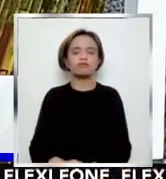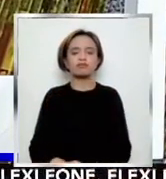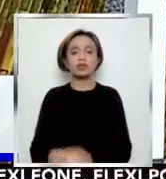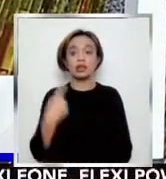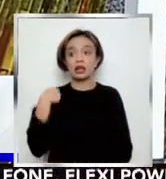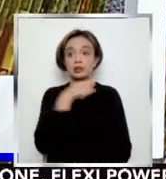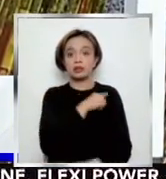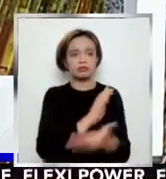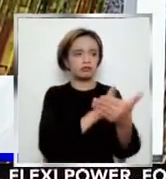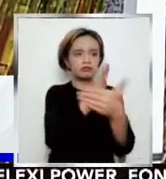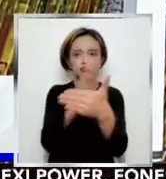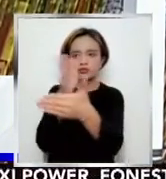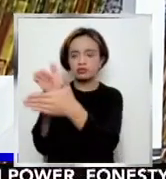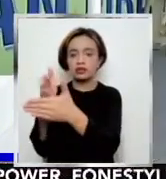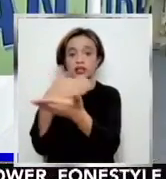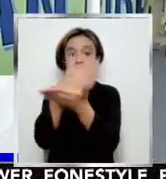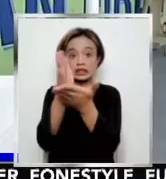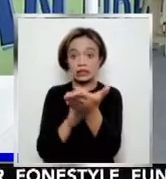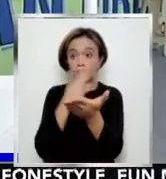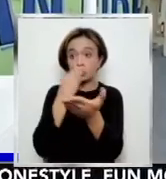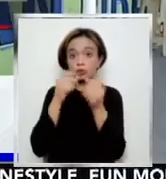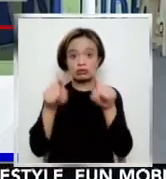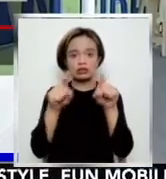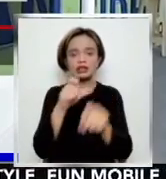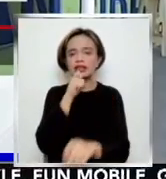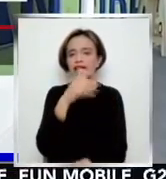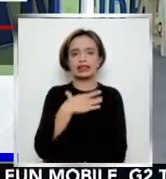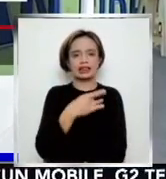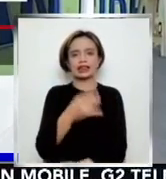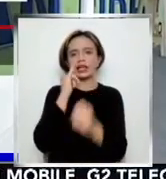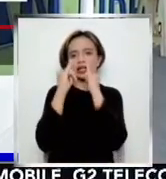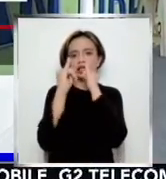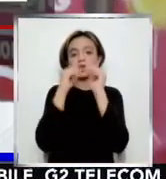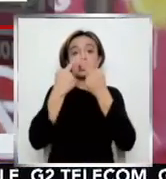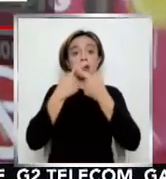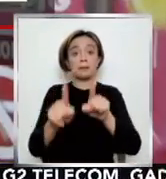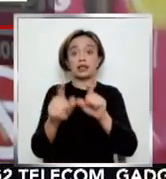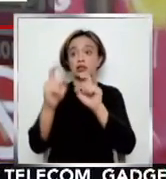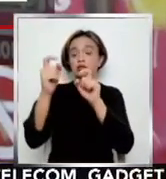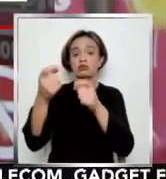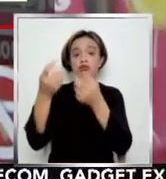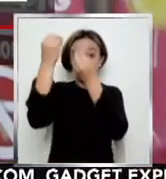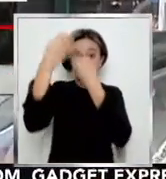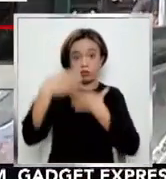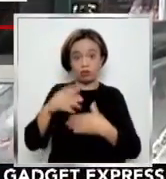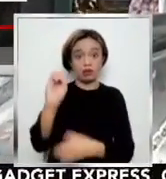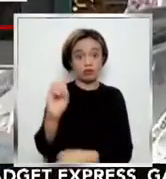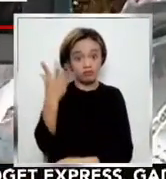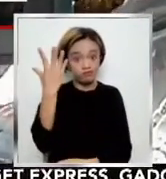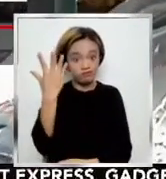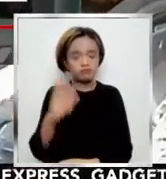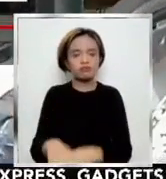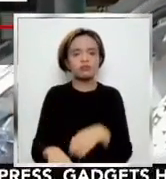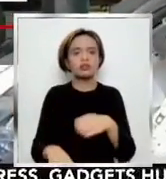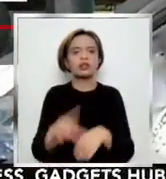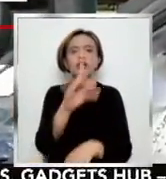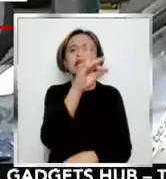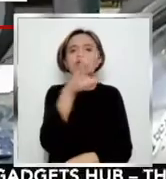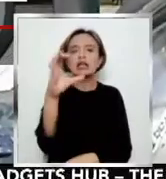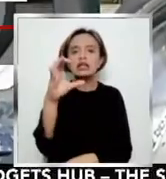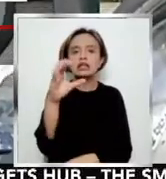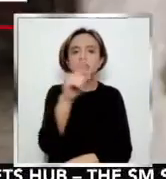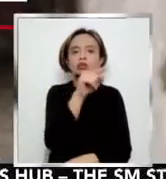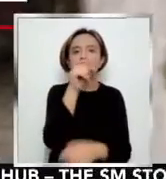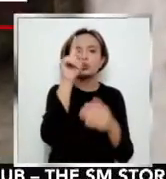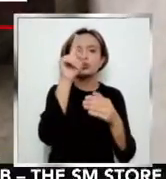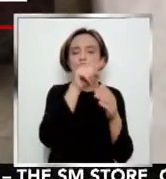tumangging magpa-interview ang mga nagtitinda pero sa mga presyong ibinigay nila sa amin, lumalabas na nasa 800 hanggang 1,000